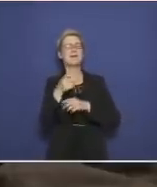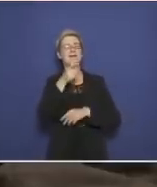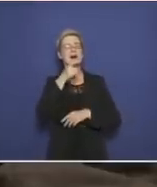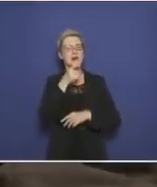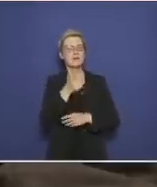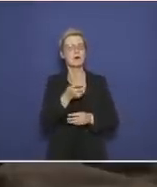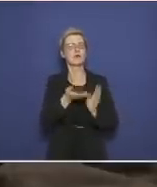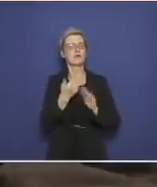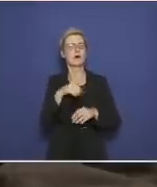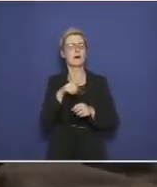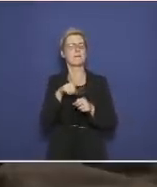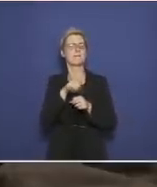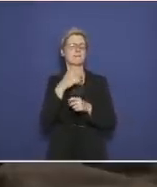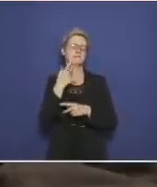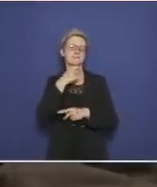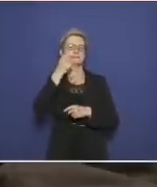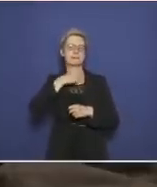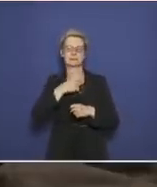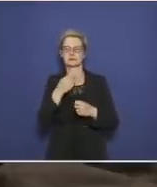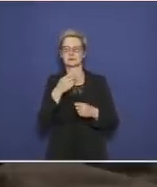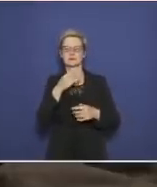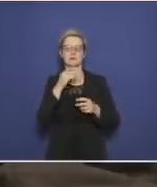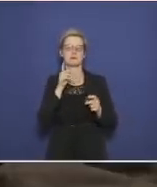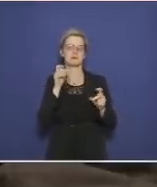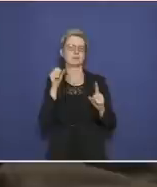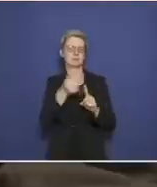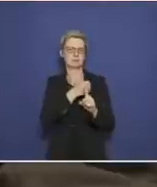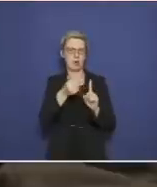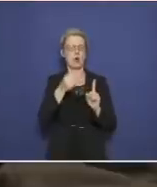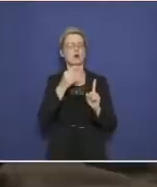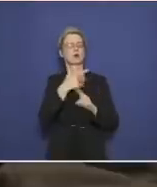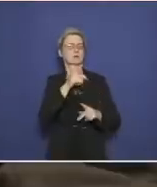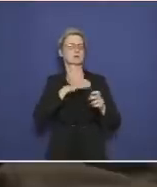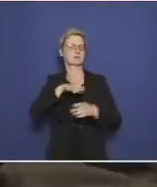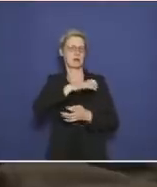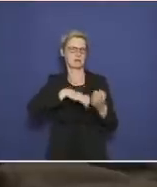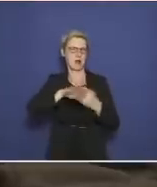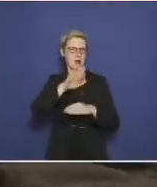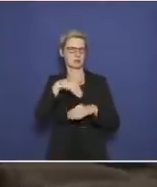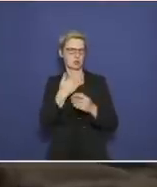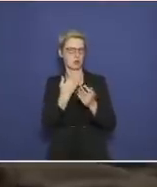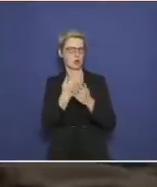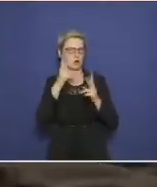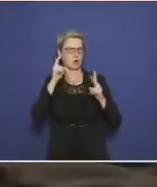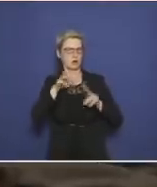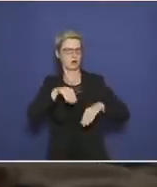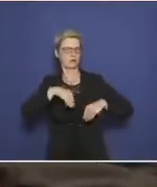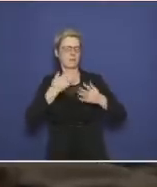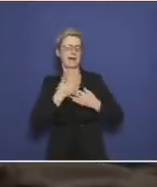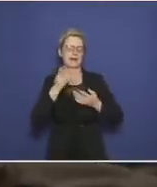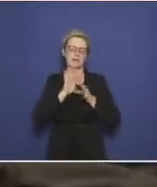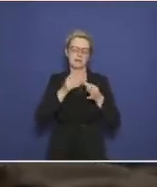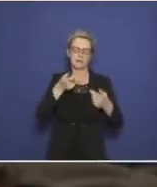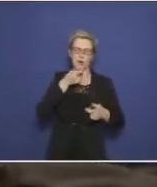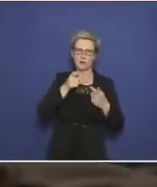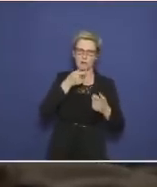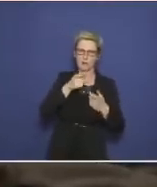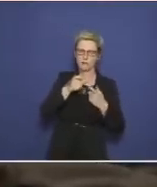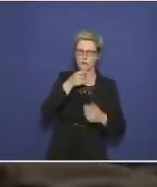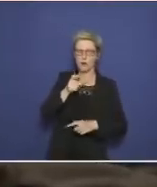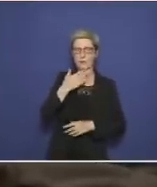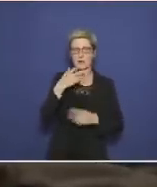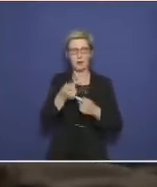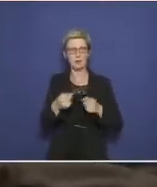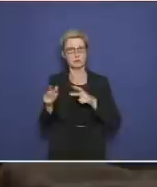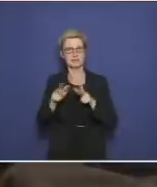Das sind jetzt meine Worte, aber er nimmt da Bezug auf den Missbrauchsskandal. Auch wenn die Meldung nicht sehr alt ist, mich würde eine Reaktion der Bundesregierung interessieren.